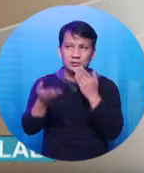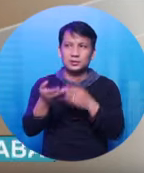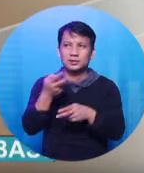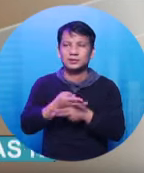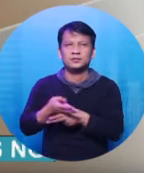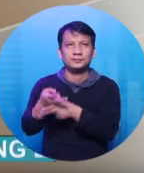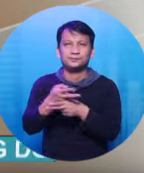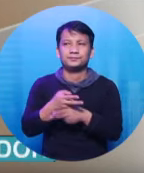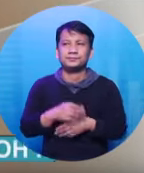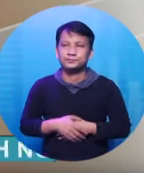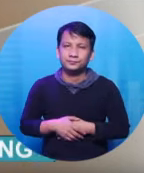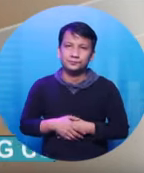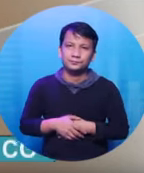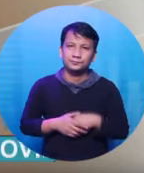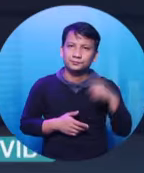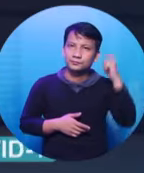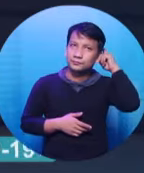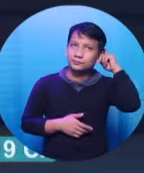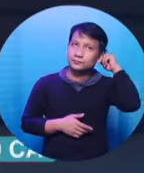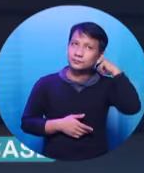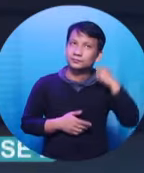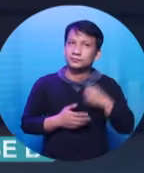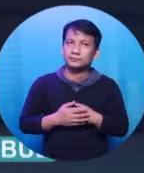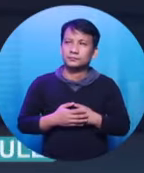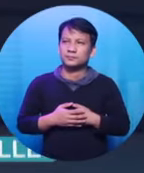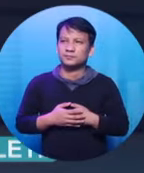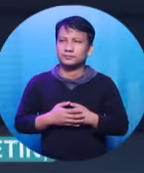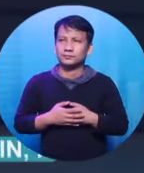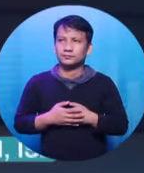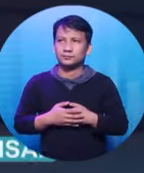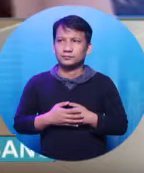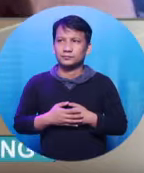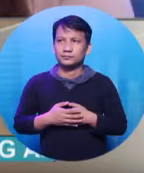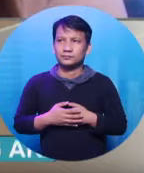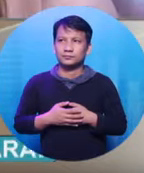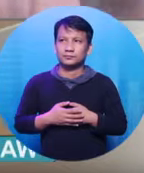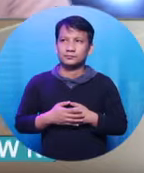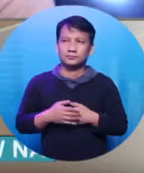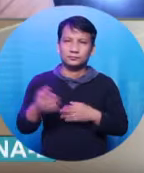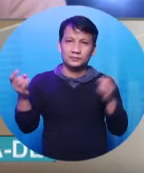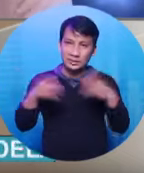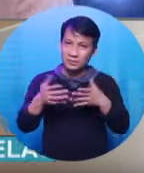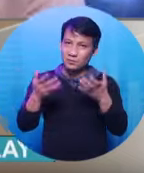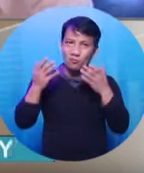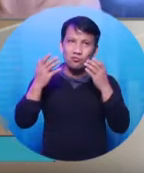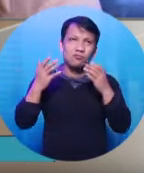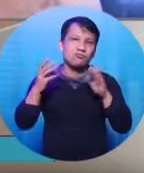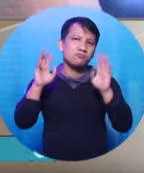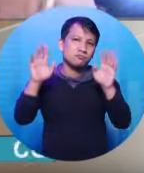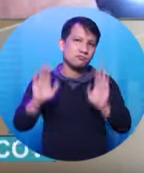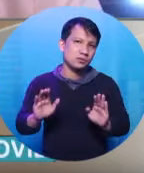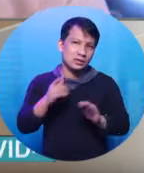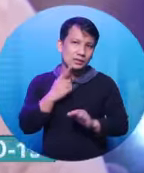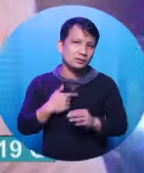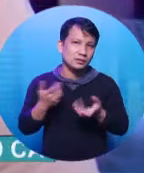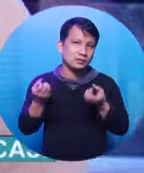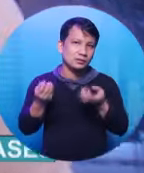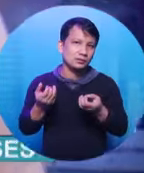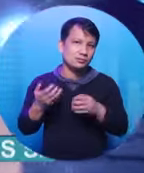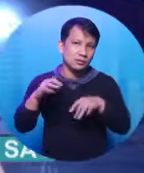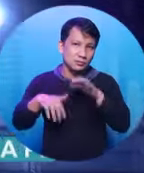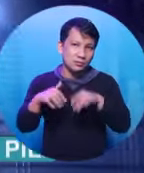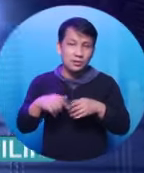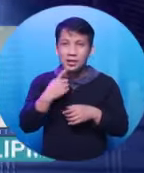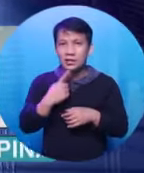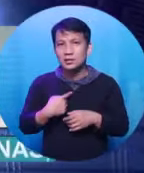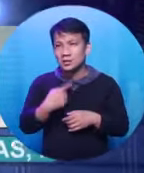po. Salamat, Sir Rafi. God bless po. MJ, ano mga comments ng ating mga netizen? Grabe, Idol Rafi. Yung mga kapatid nating keyboard warrior,